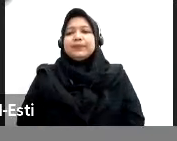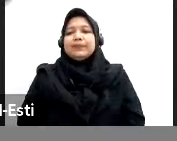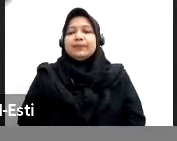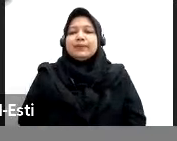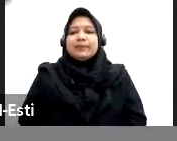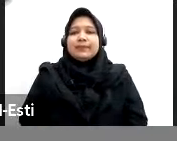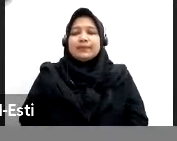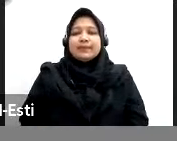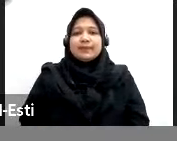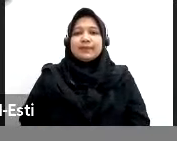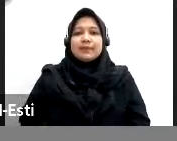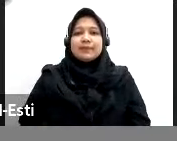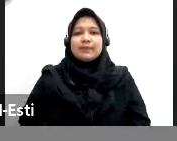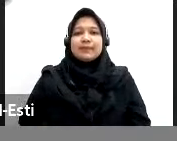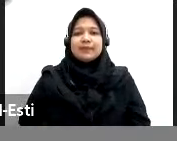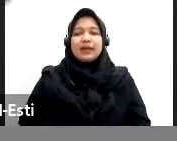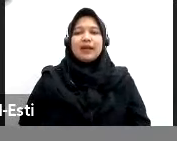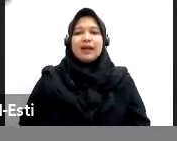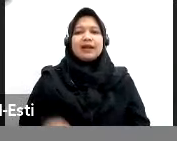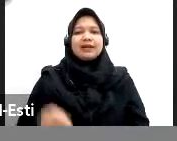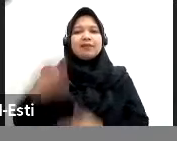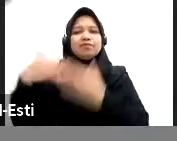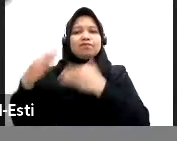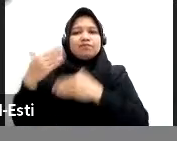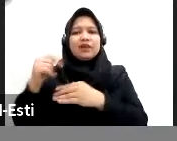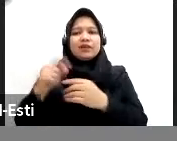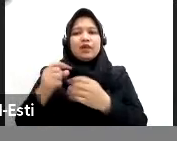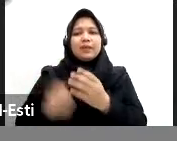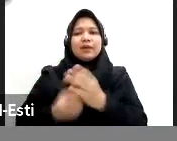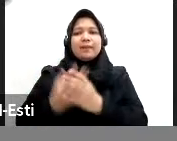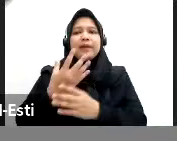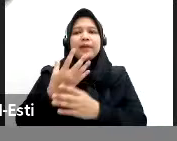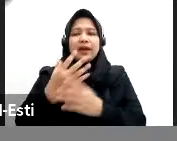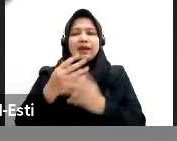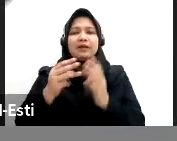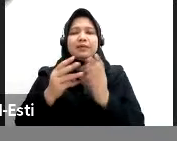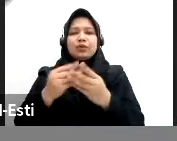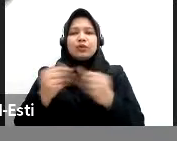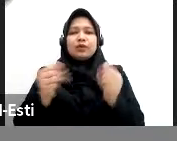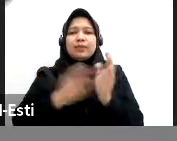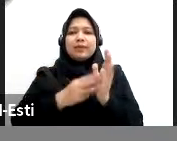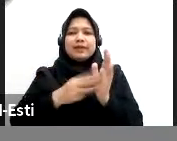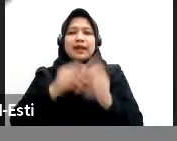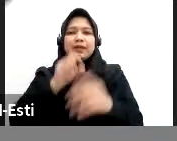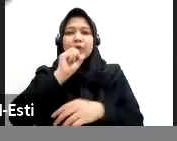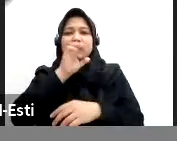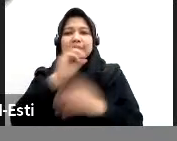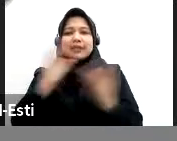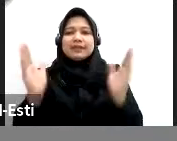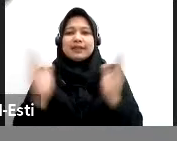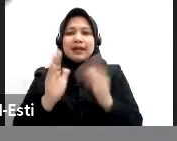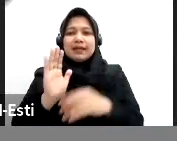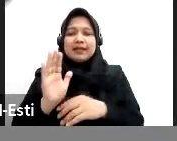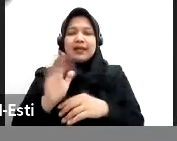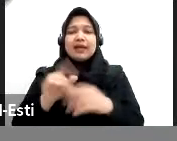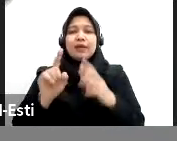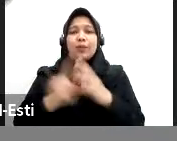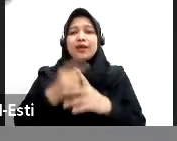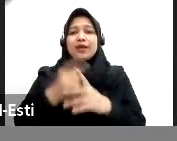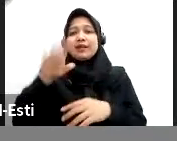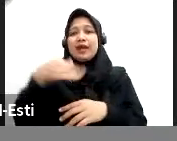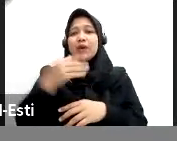sedikit kilas balik mengenai perkembangan online biskuit resolution ini singkat saja sebetulnya sejak tahun